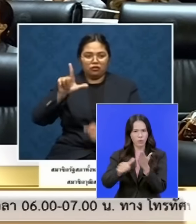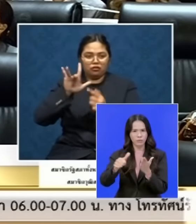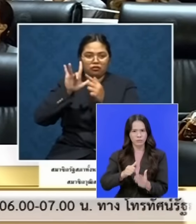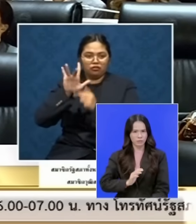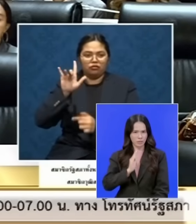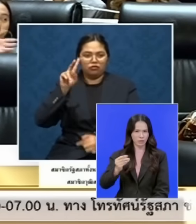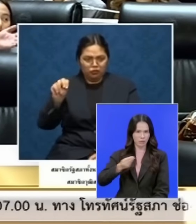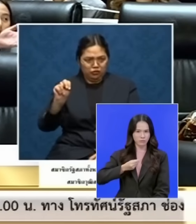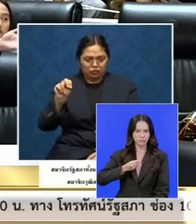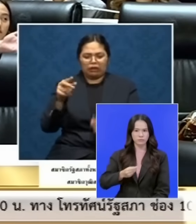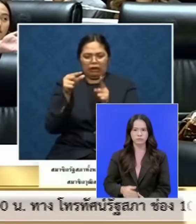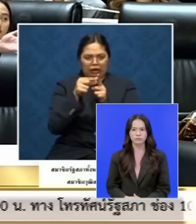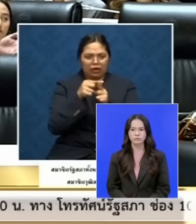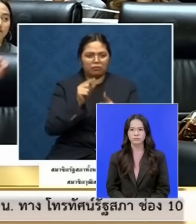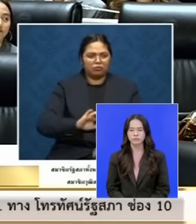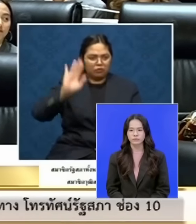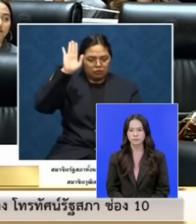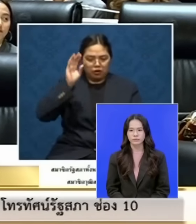กันหน่อย